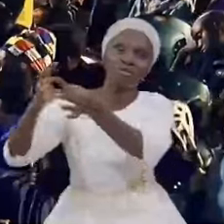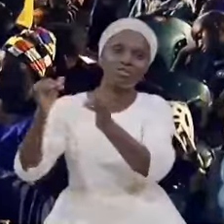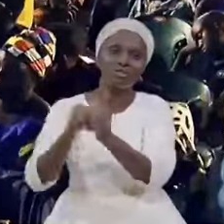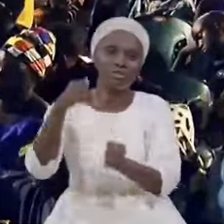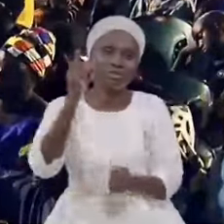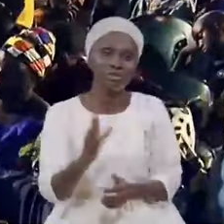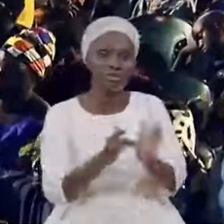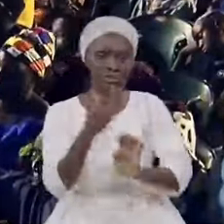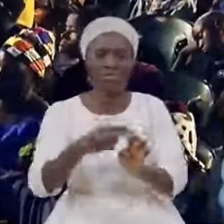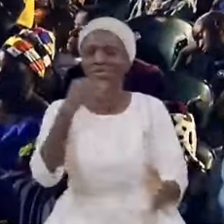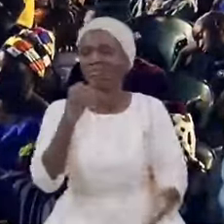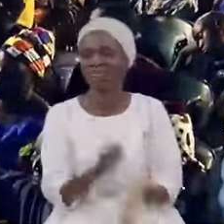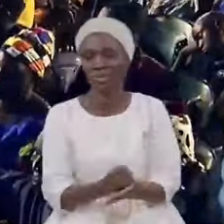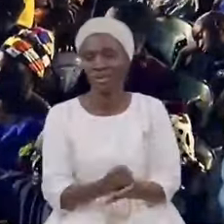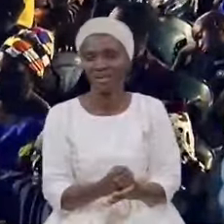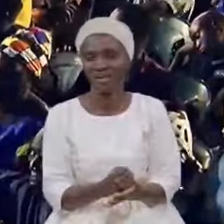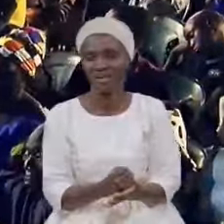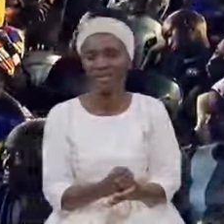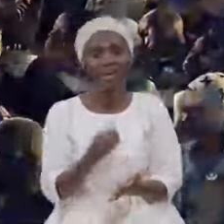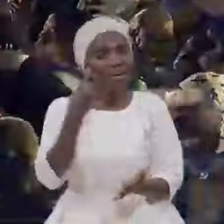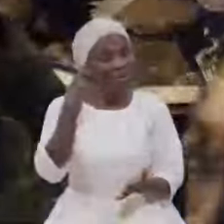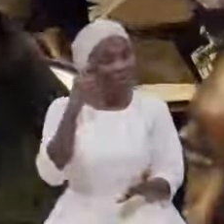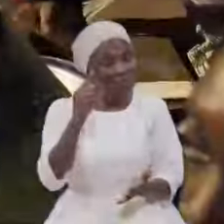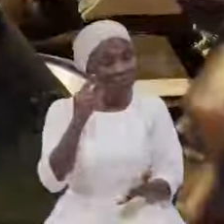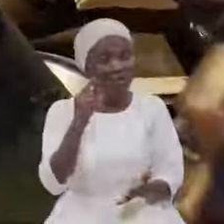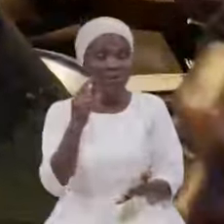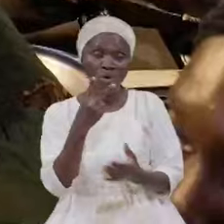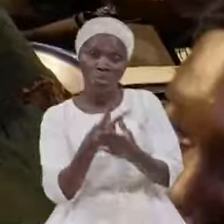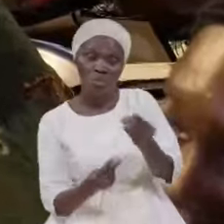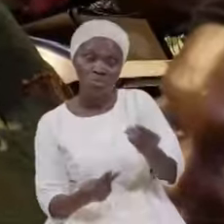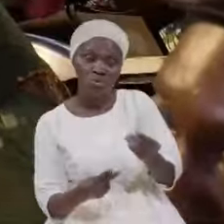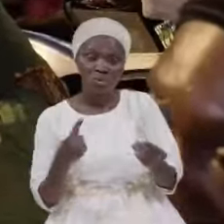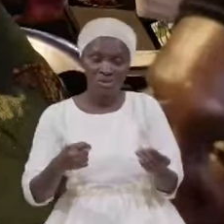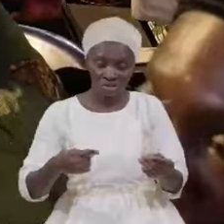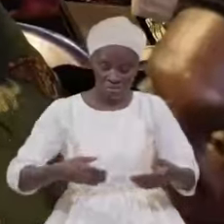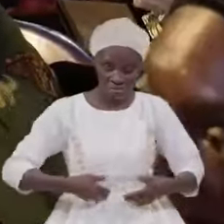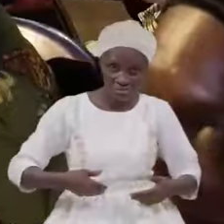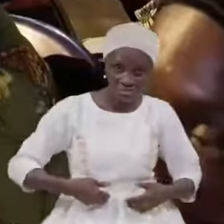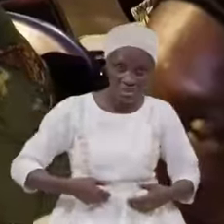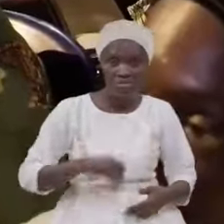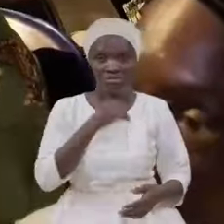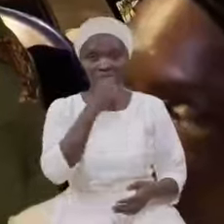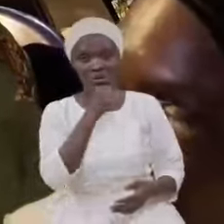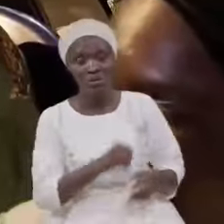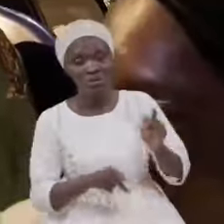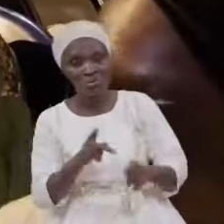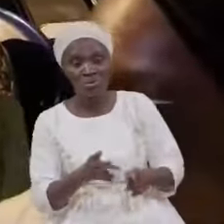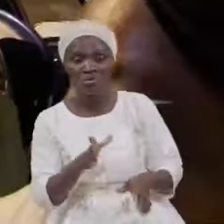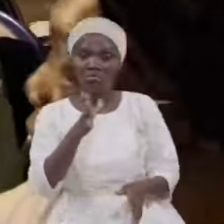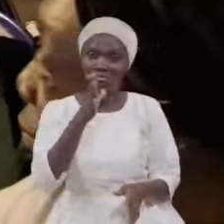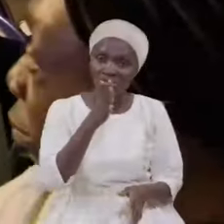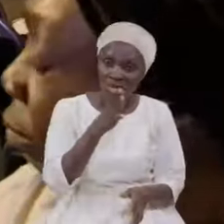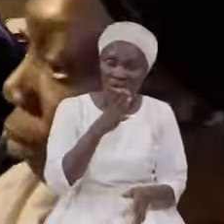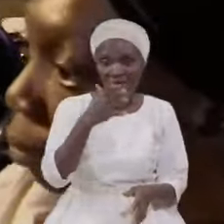C'est pour les jeunes, c'est pour les vieux, c'est pour les garçons, c'est pour les filles, c'est pour les mères, c'est pour les pères, c'est pour les